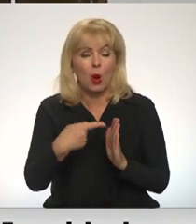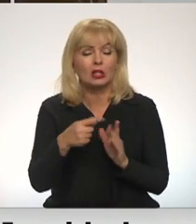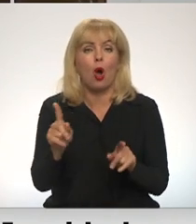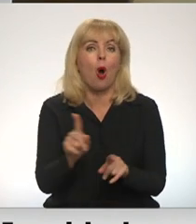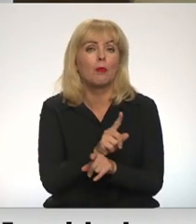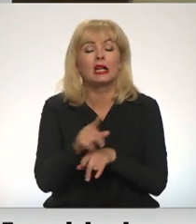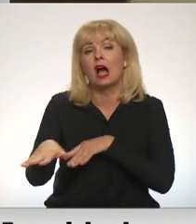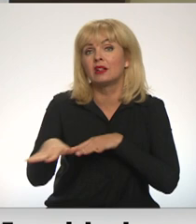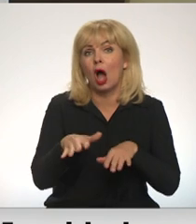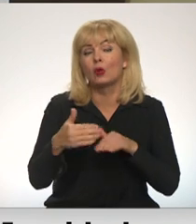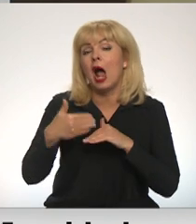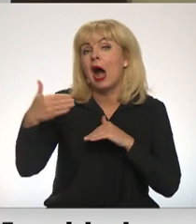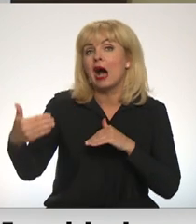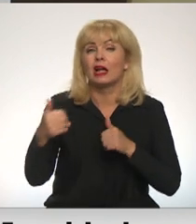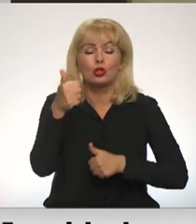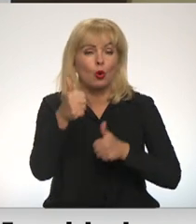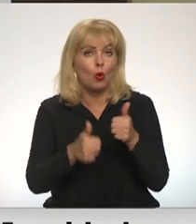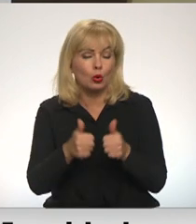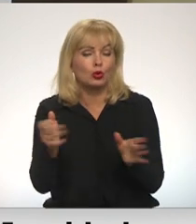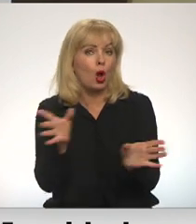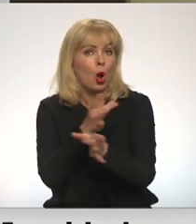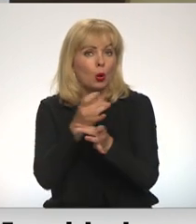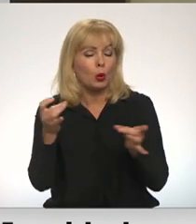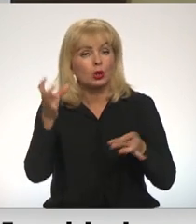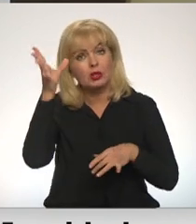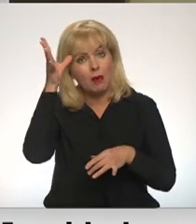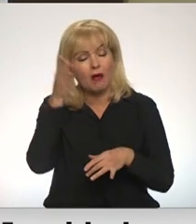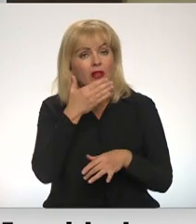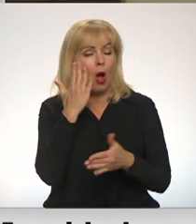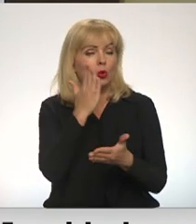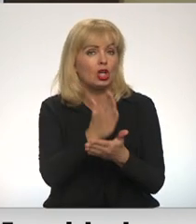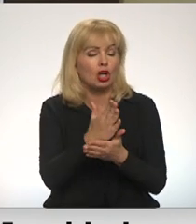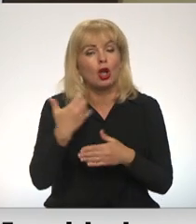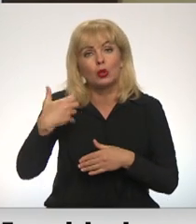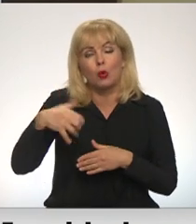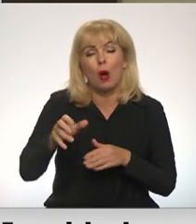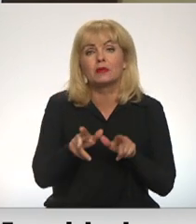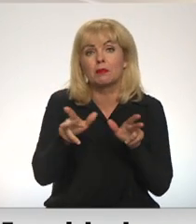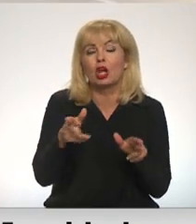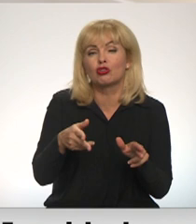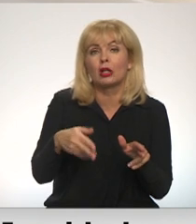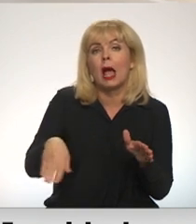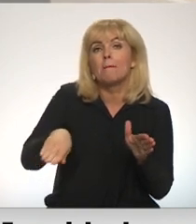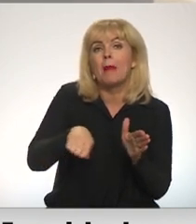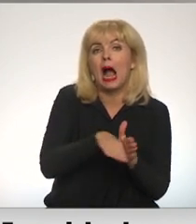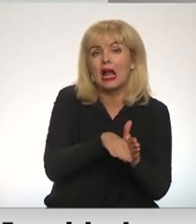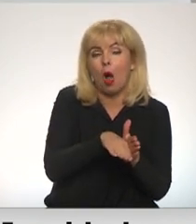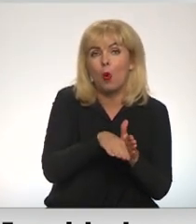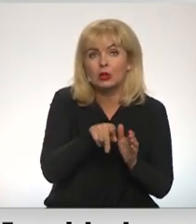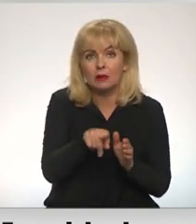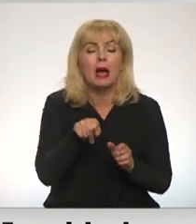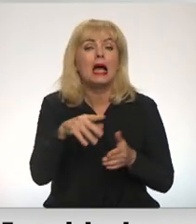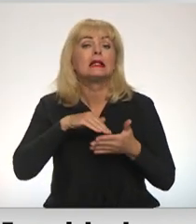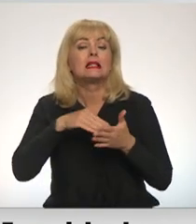obligāti jārīko ārējais konkurss. Turklāt kultūras pārvalde nav tiešā domas priekšsēdētāja pakļautībā. Tāda situācija,